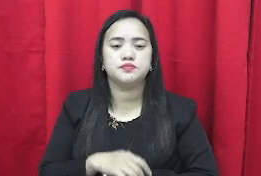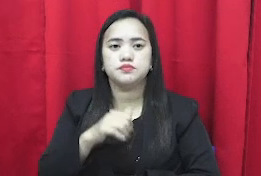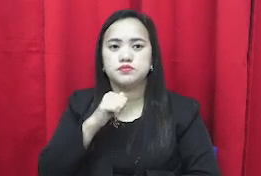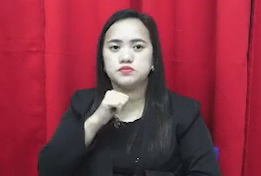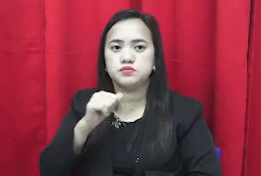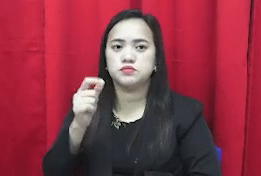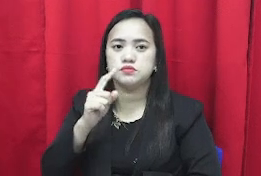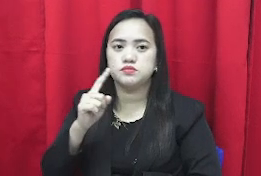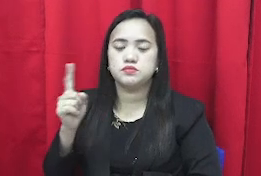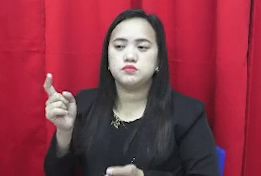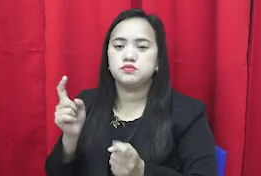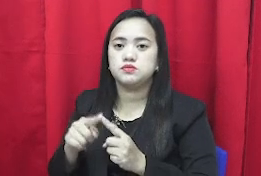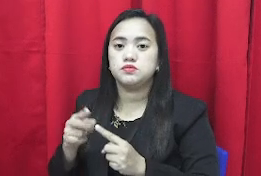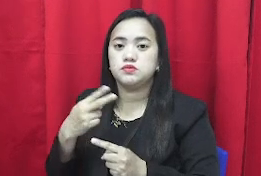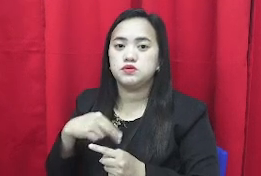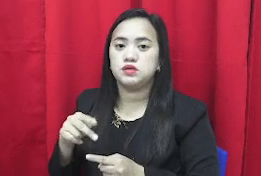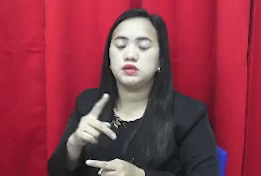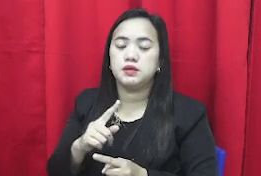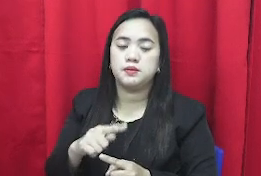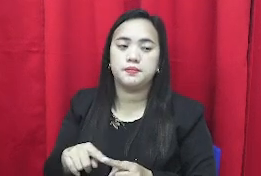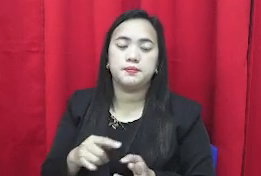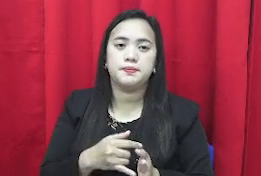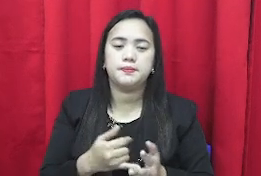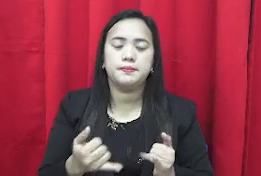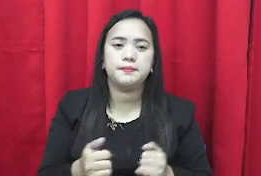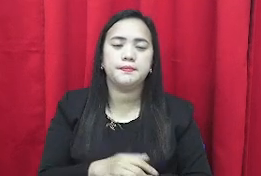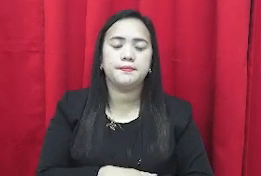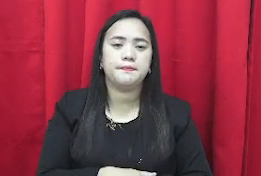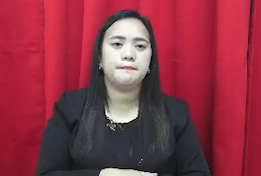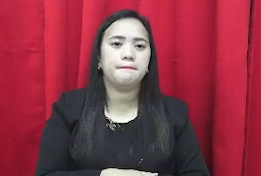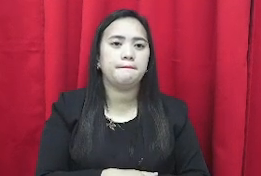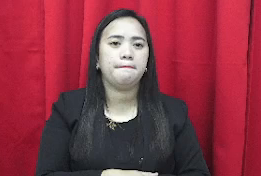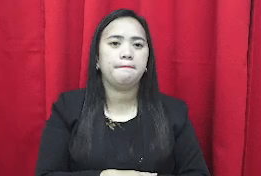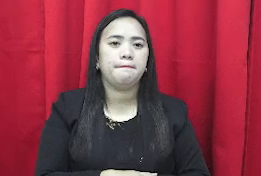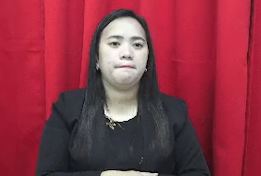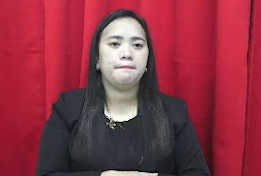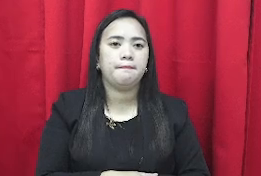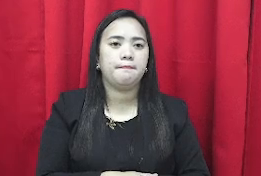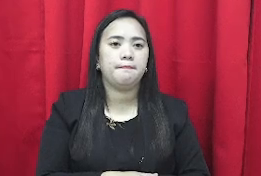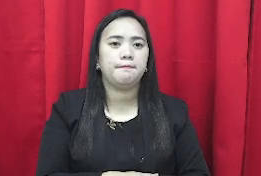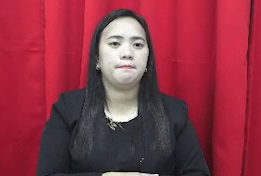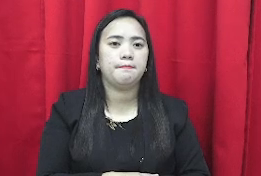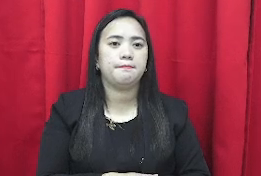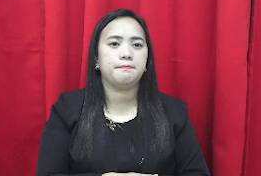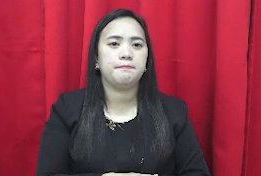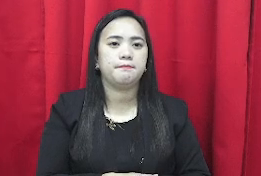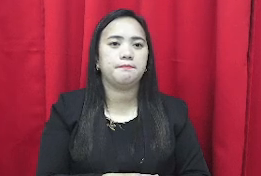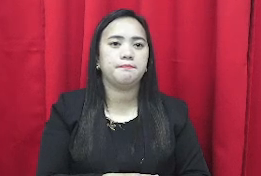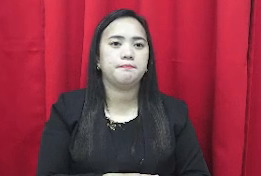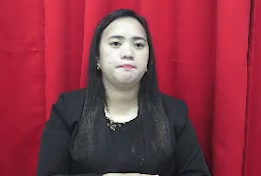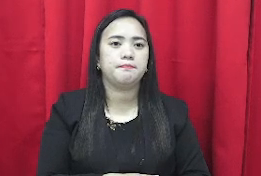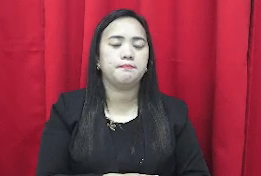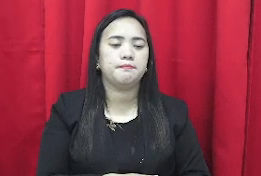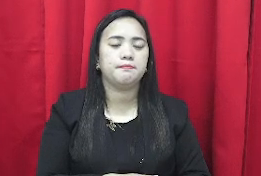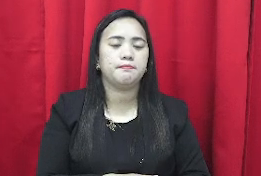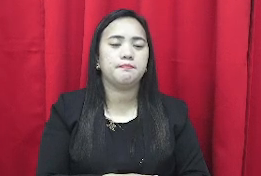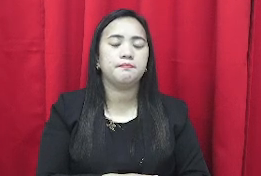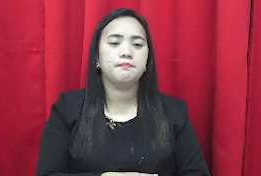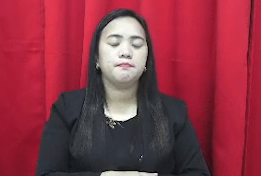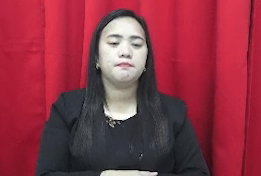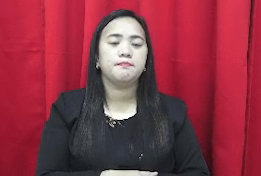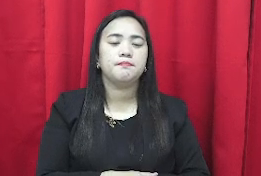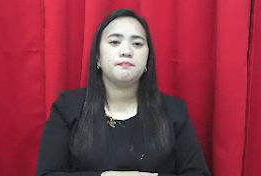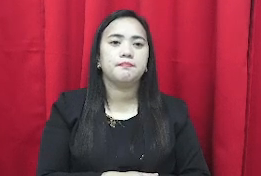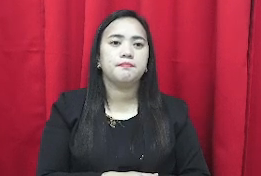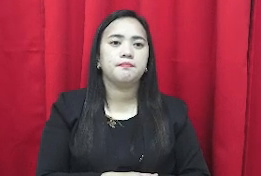atin mga mga magulang ang ah benepisyo na ah matututunan nila ang talagang makikinabang